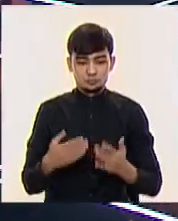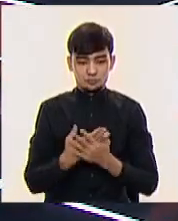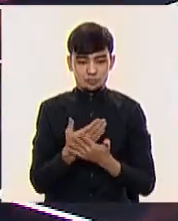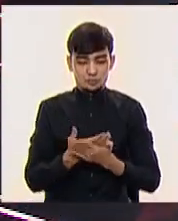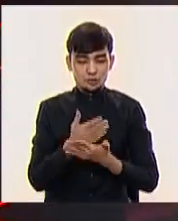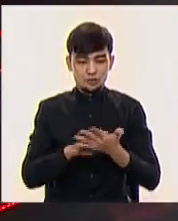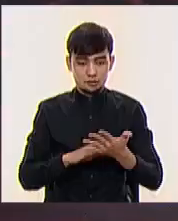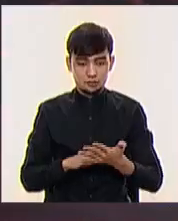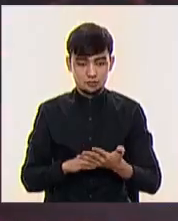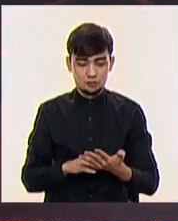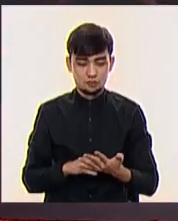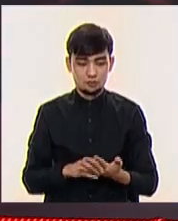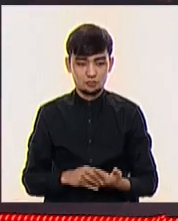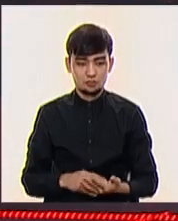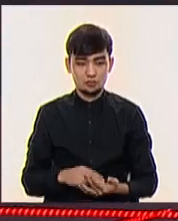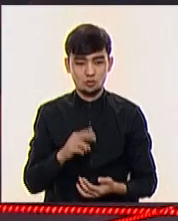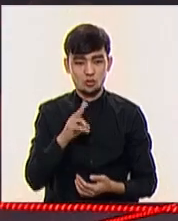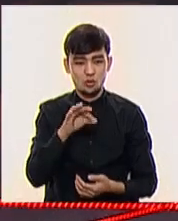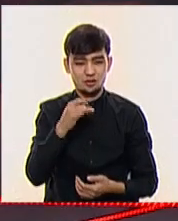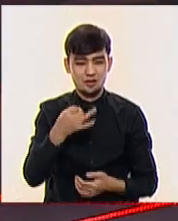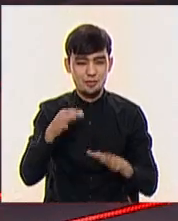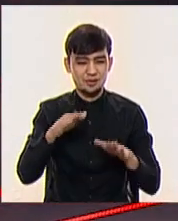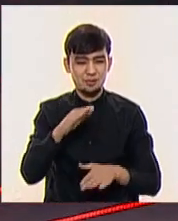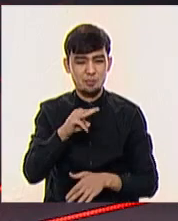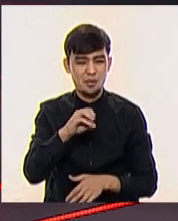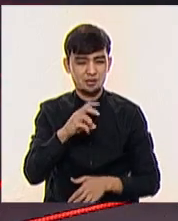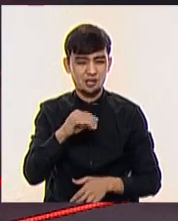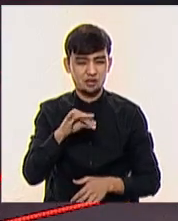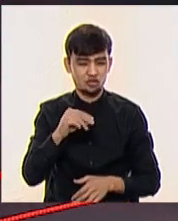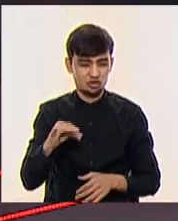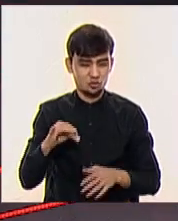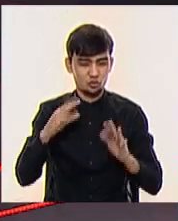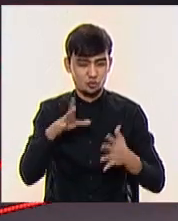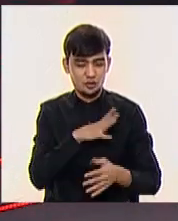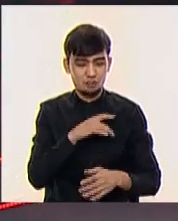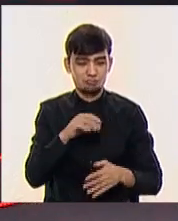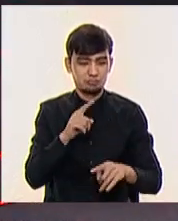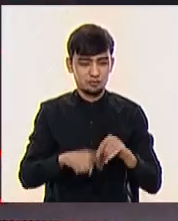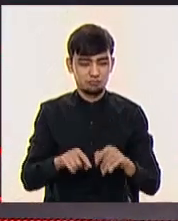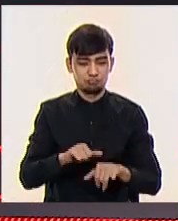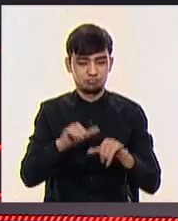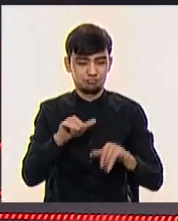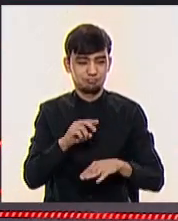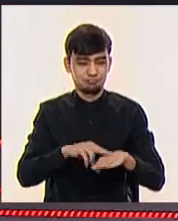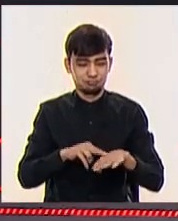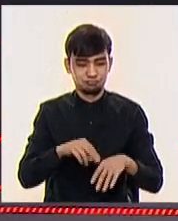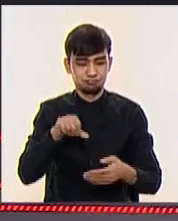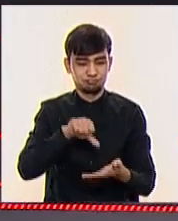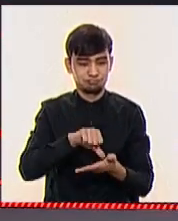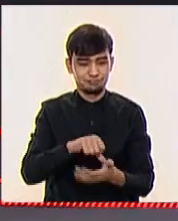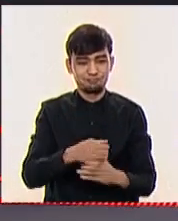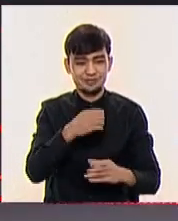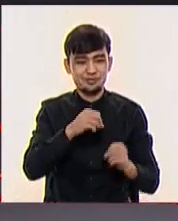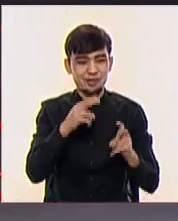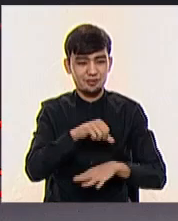тікелей эфирде информбюро. Қордайдағы масаншы оқиғасынан кейін бірден қауіпсіздік шаралары күшейтілді. Әрбір азамат елді мекенге